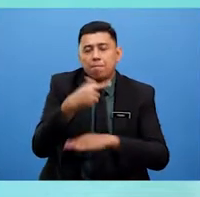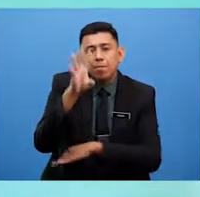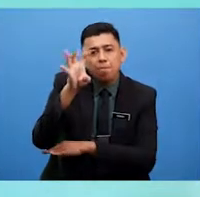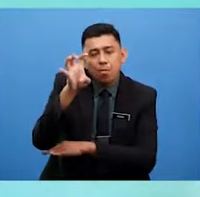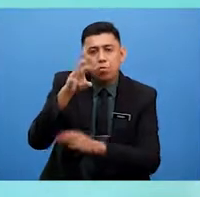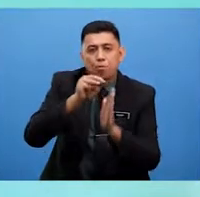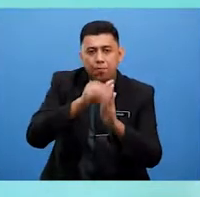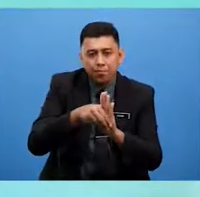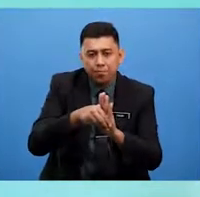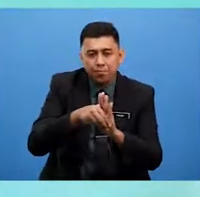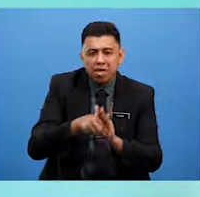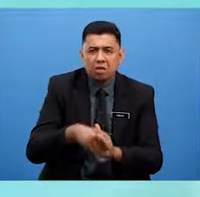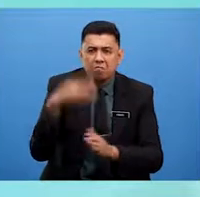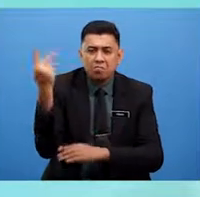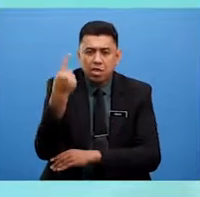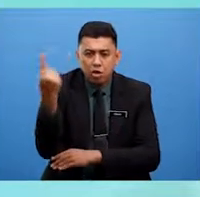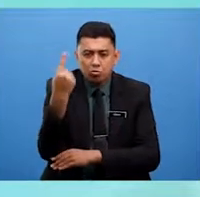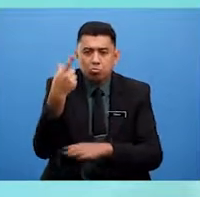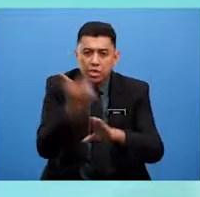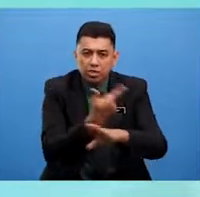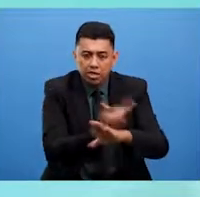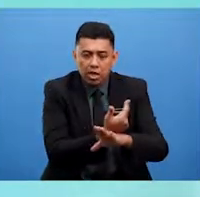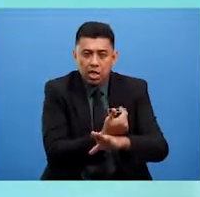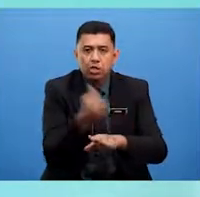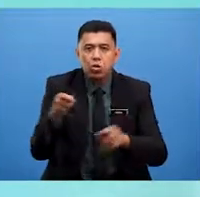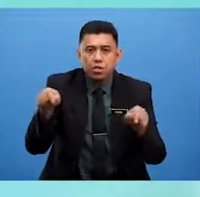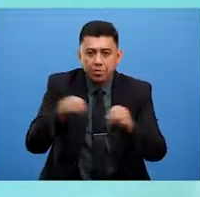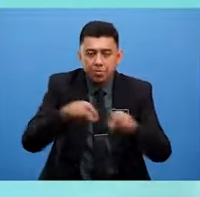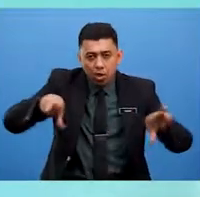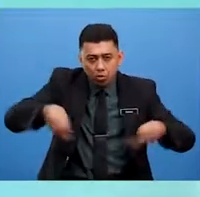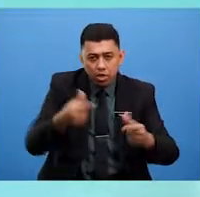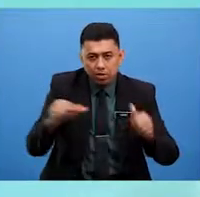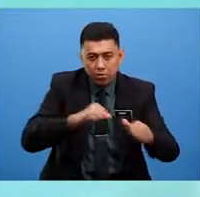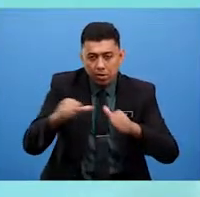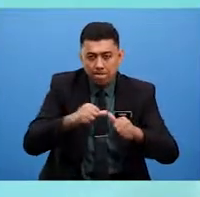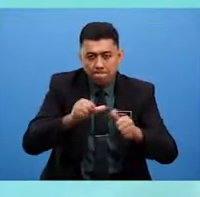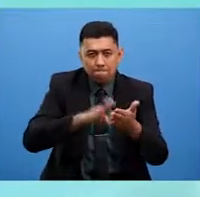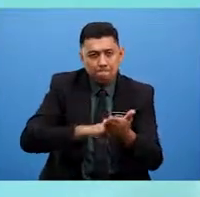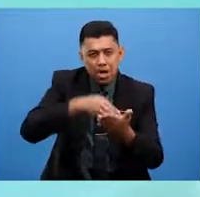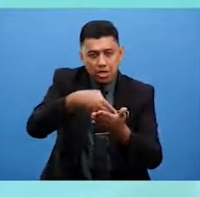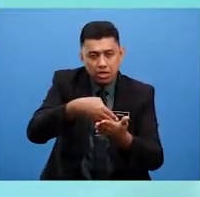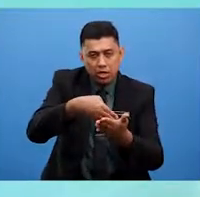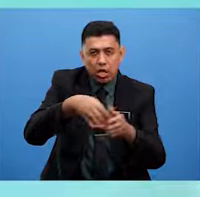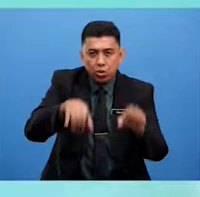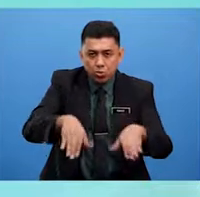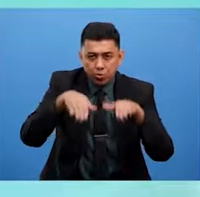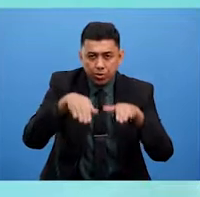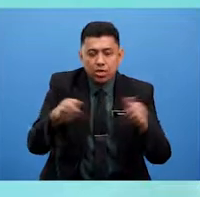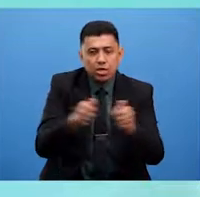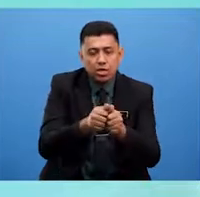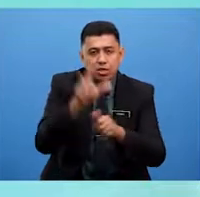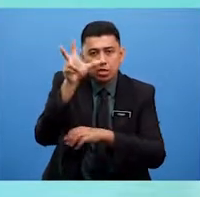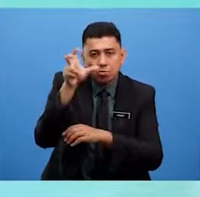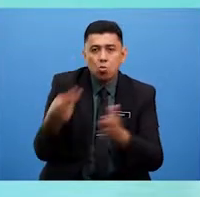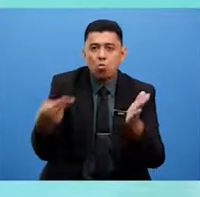Seterusnya, kekerapan latihan, iaitu seperti melakukan aktiviti bangkit tubi dengan 30 ulangan